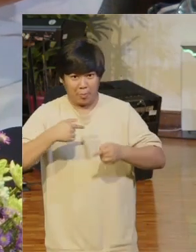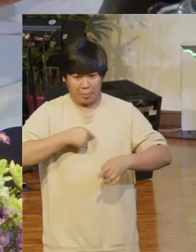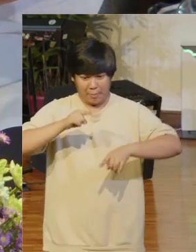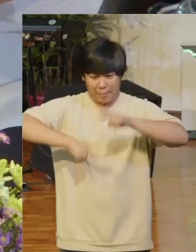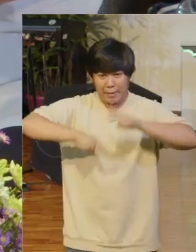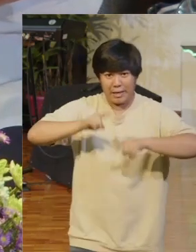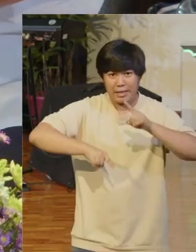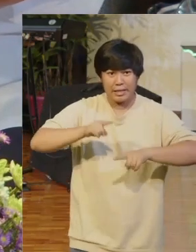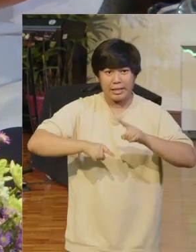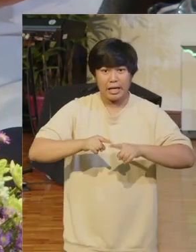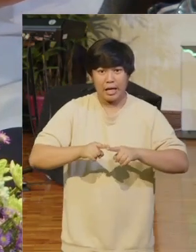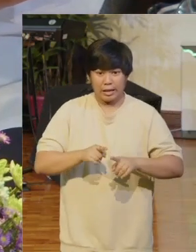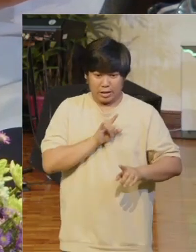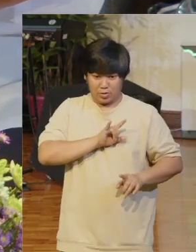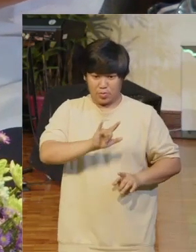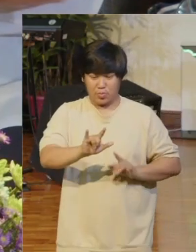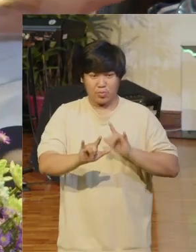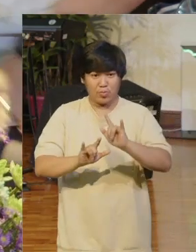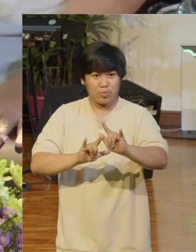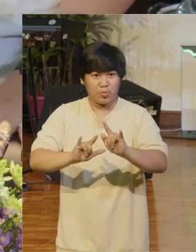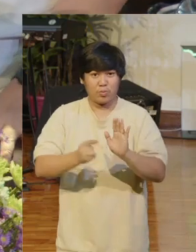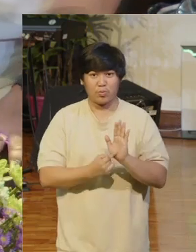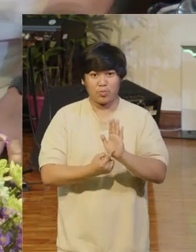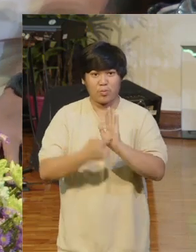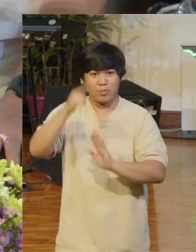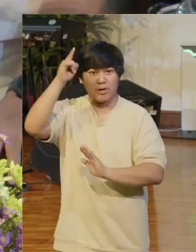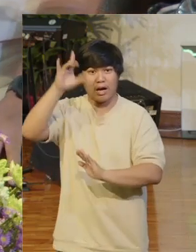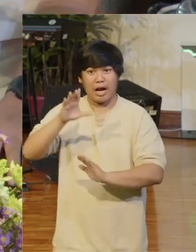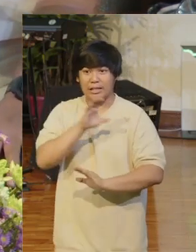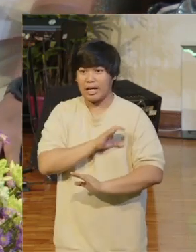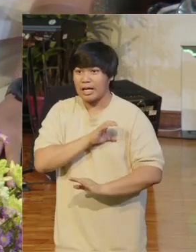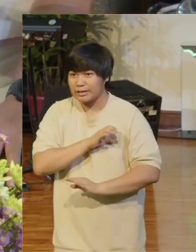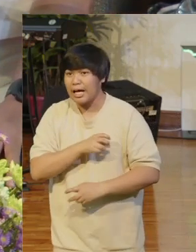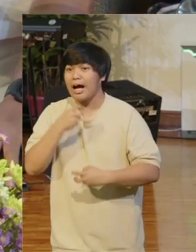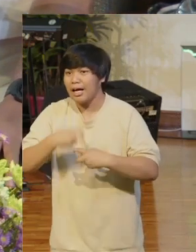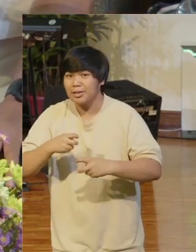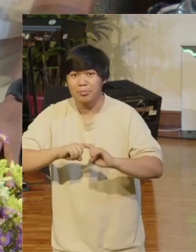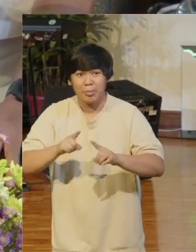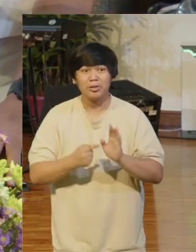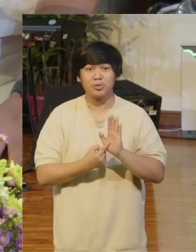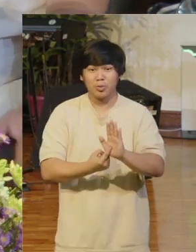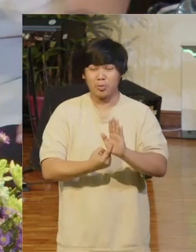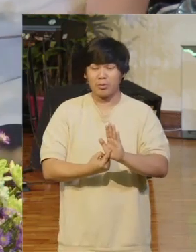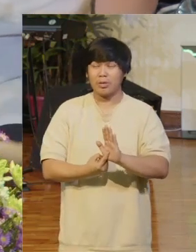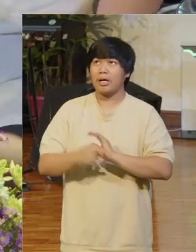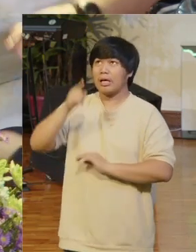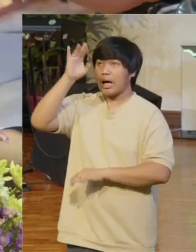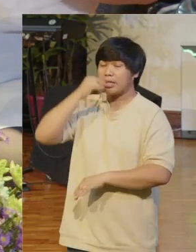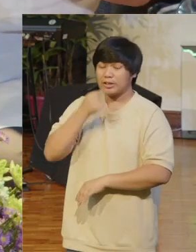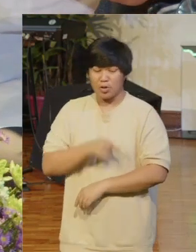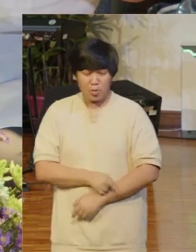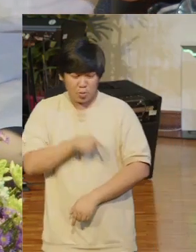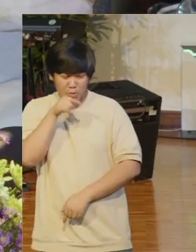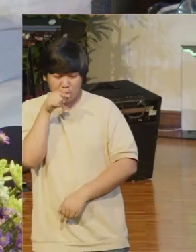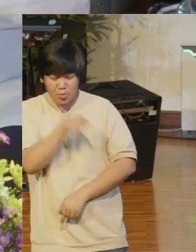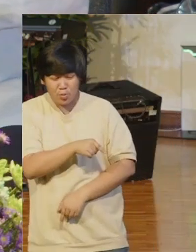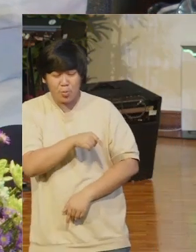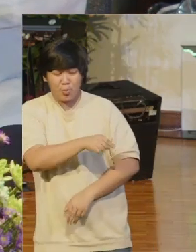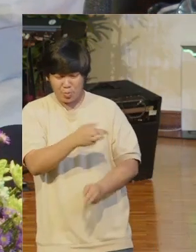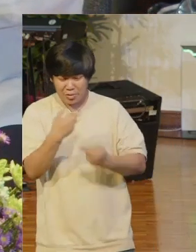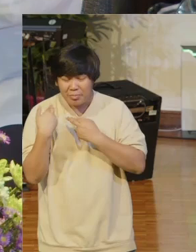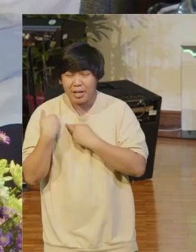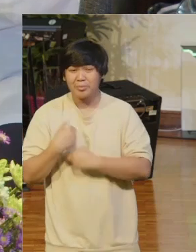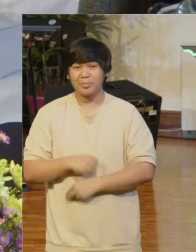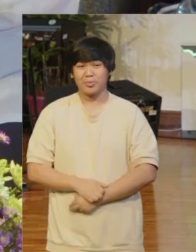siya sa Diyos. Mga kapatid, mag-isip-isip po tayo. Sabi kasi sa Romans 1:16, for I am